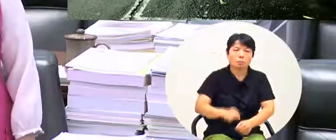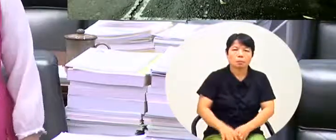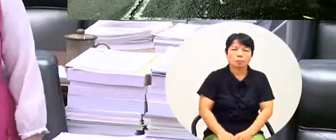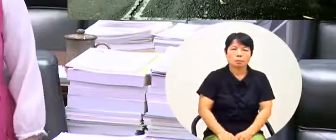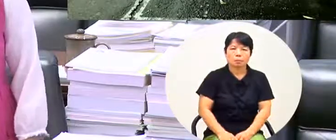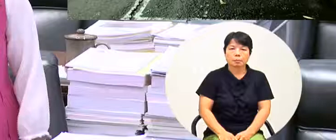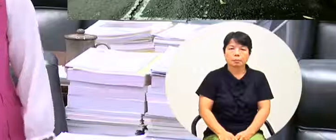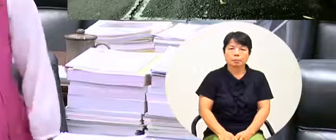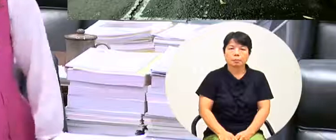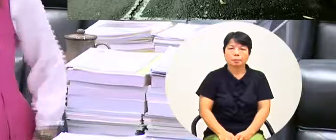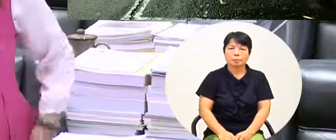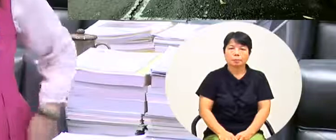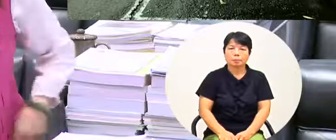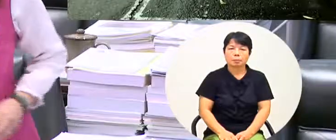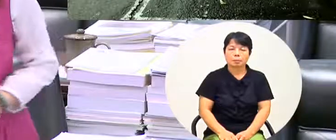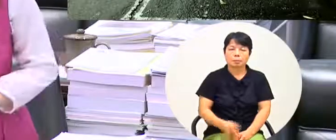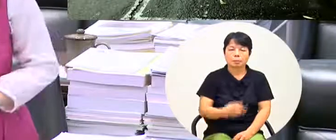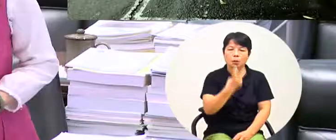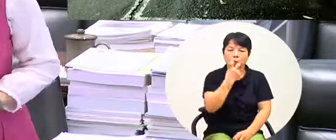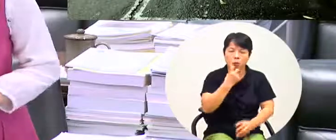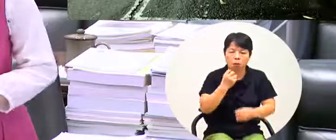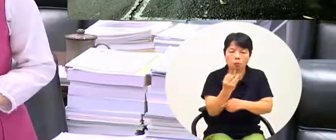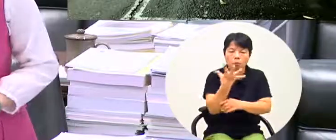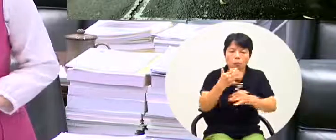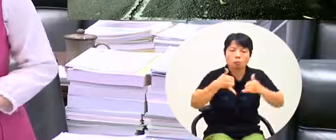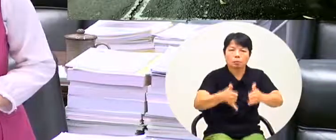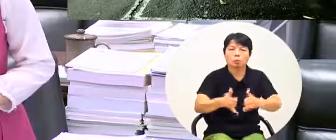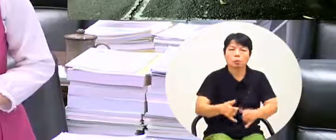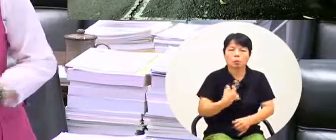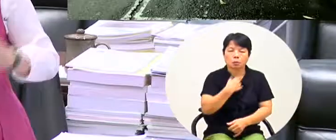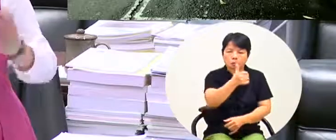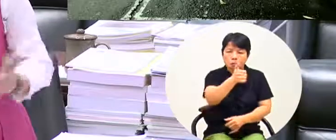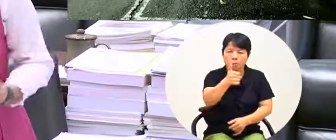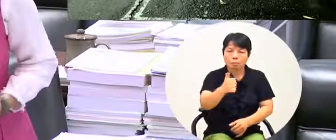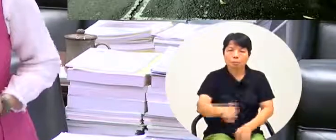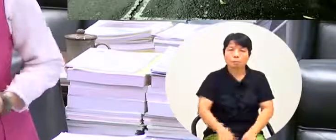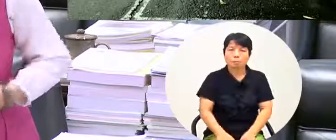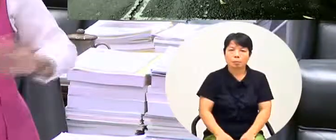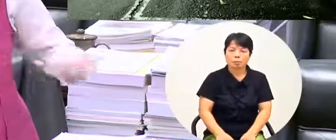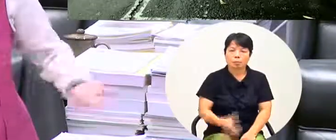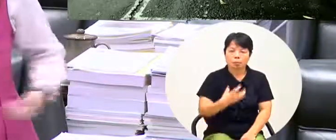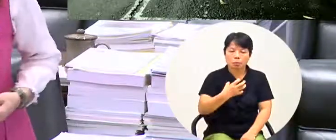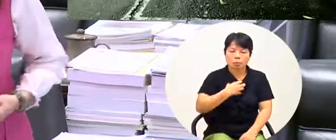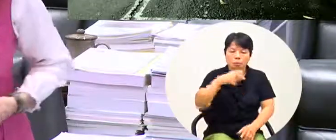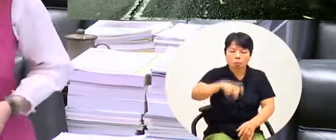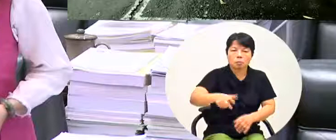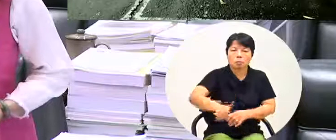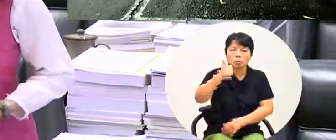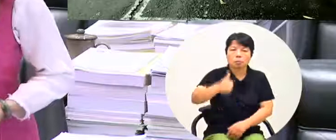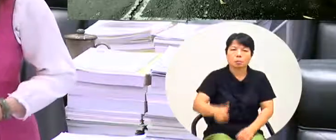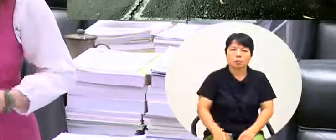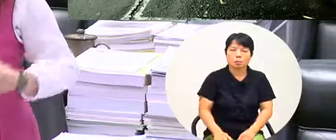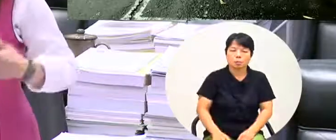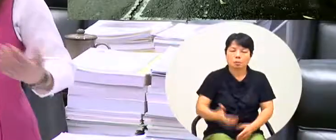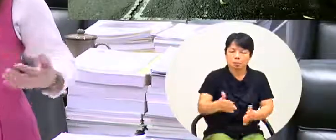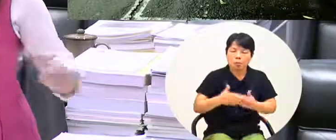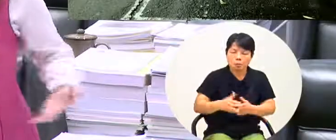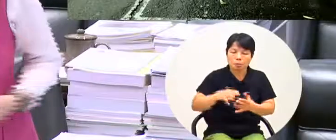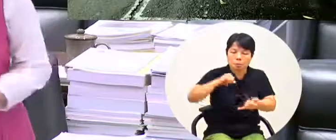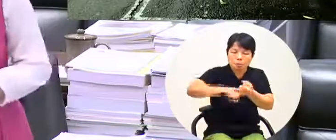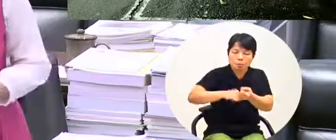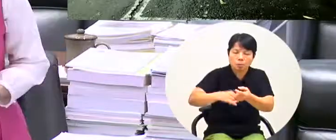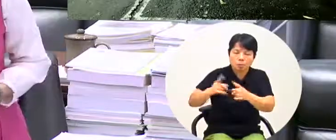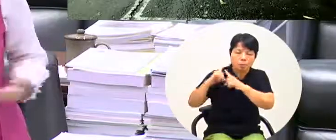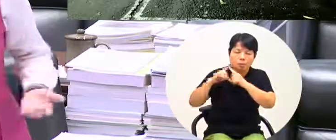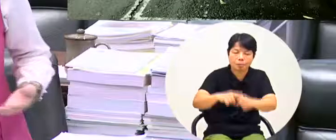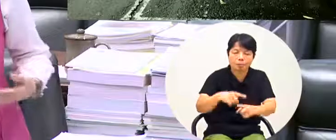这个我非常感谢哈，那天吴处长有特别拨了时间跟我们逛了一圈，然后我跟他